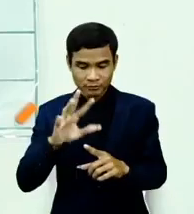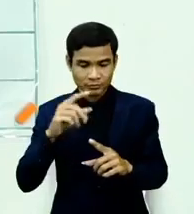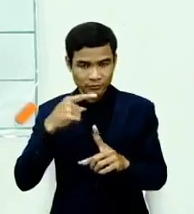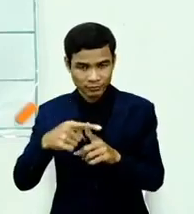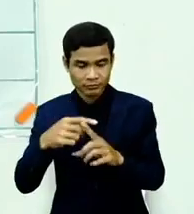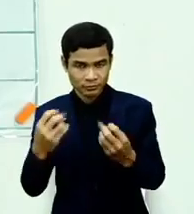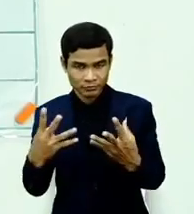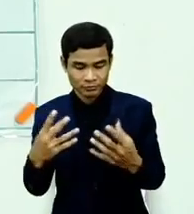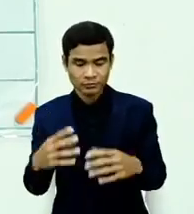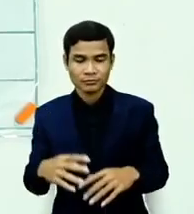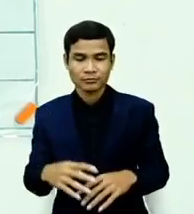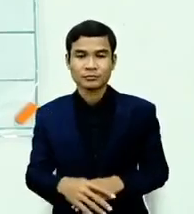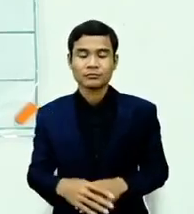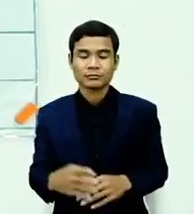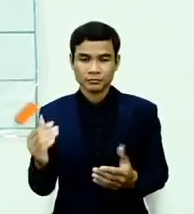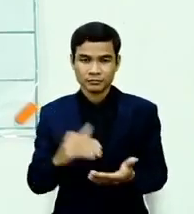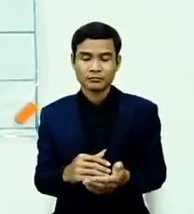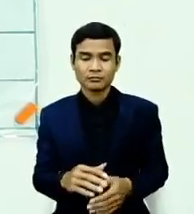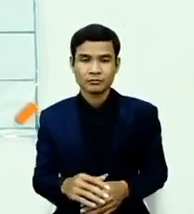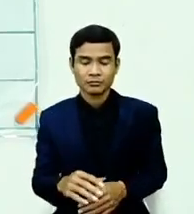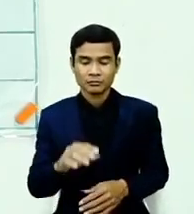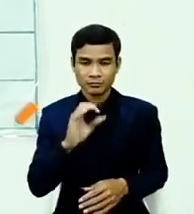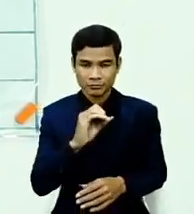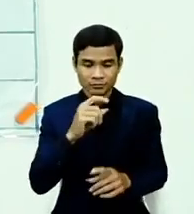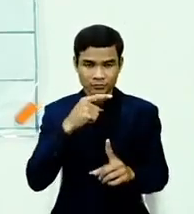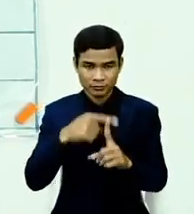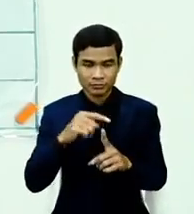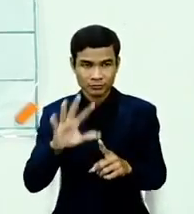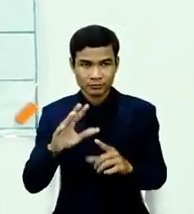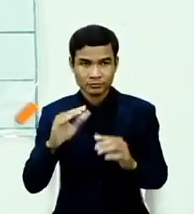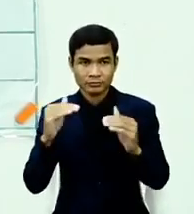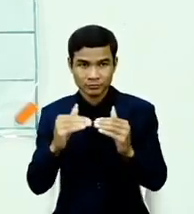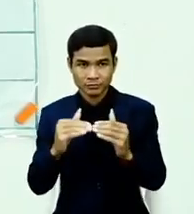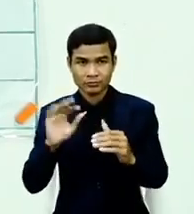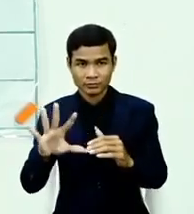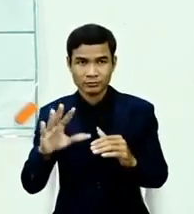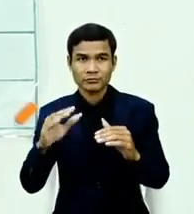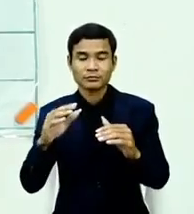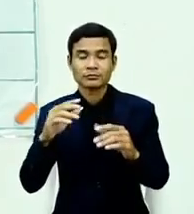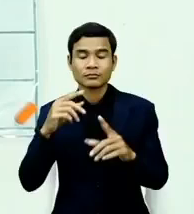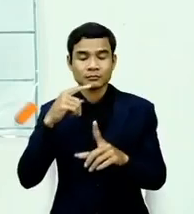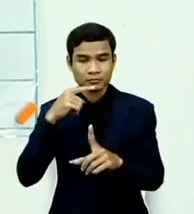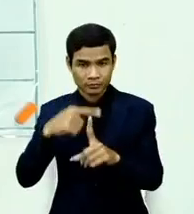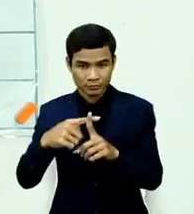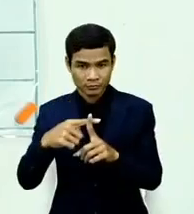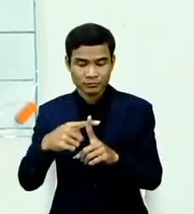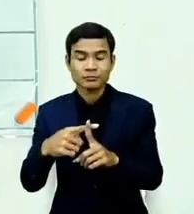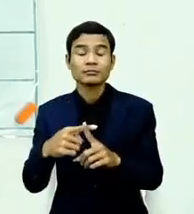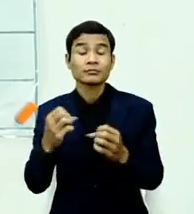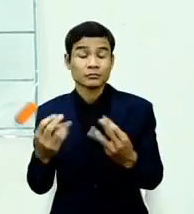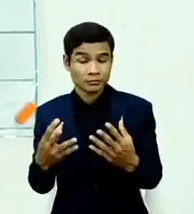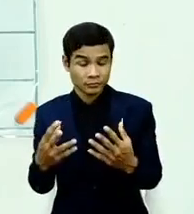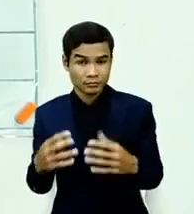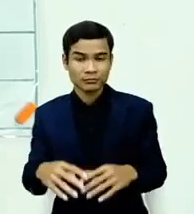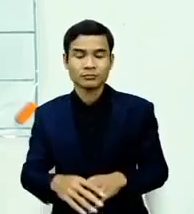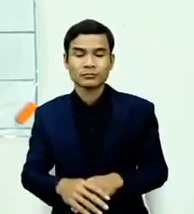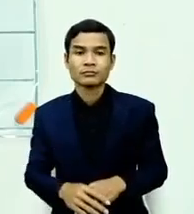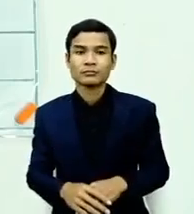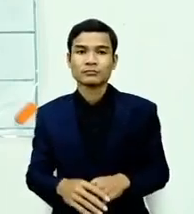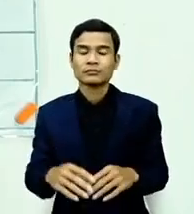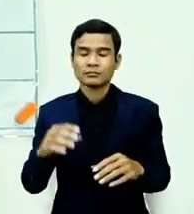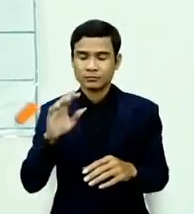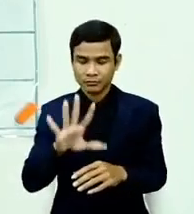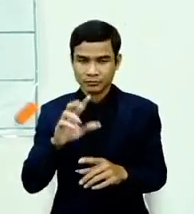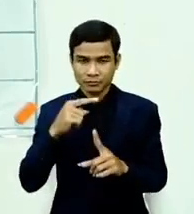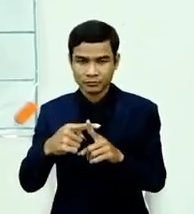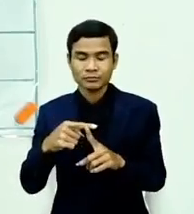កូនចាម្ដងទៀតណា0បូក5ស្មើនឹង5បូកបូកប៉ុន្មានកូនចាគឺស្មើ